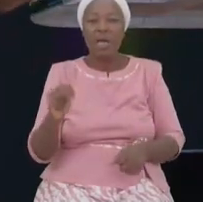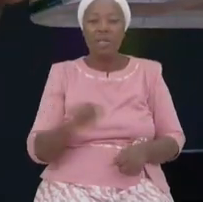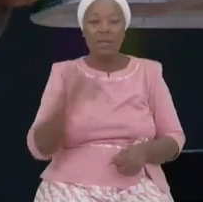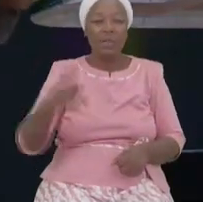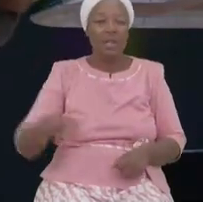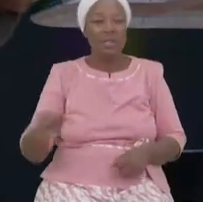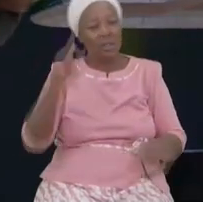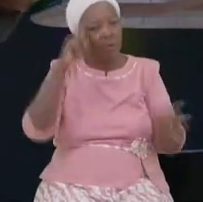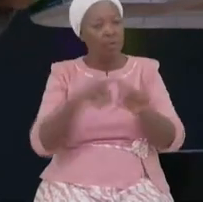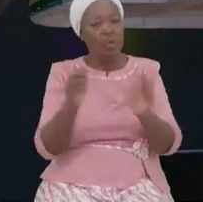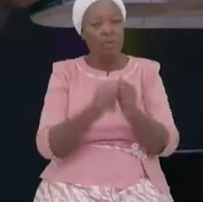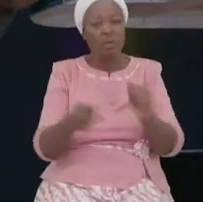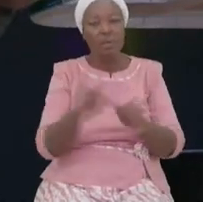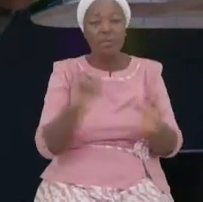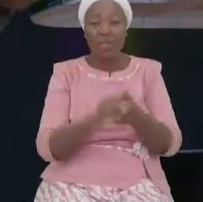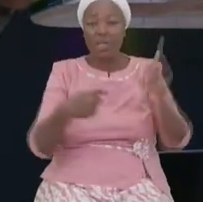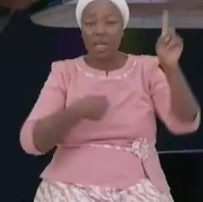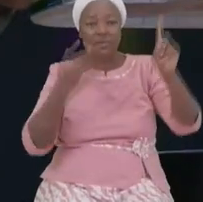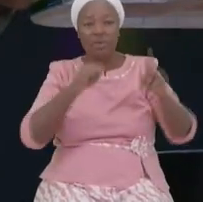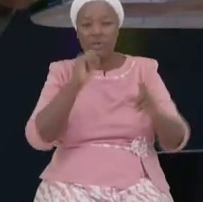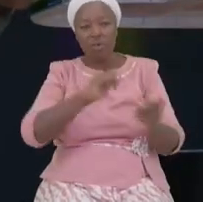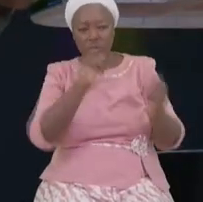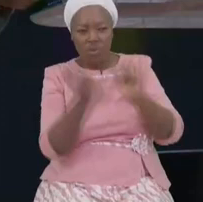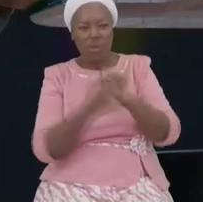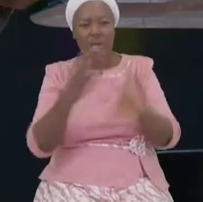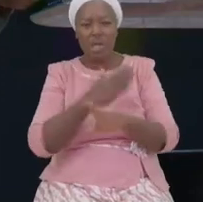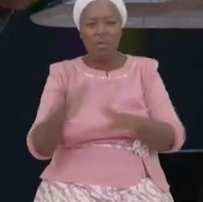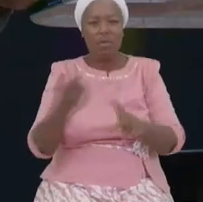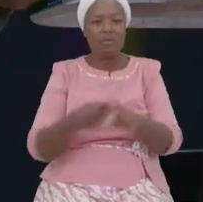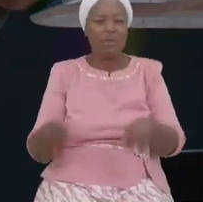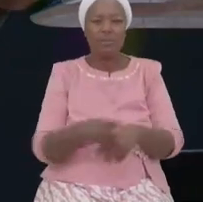ne me détournerai plus d'eux. »